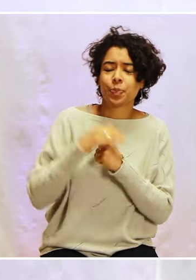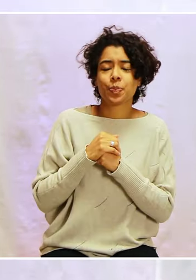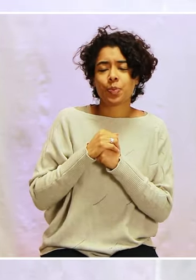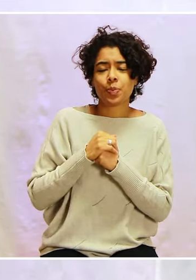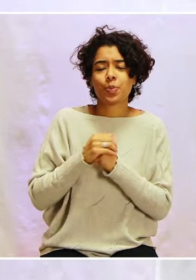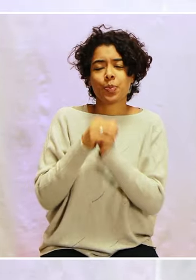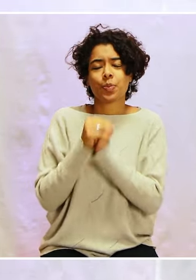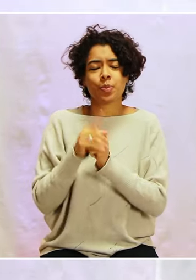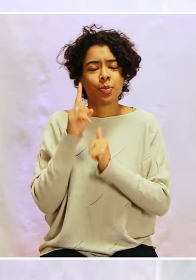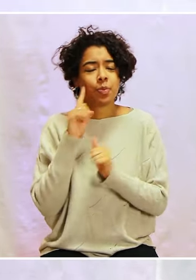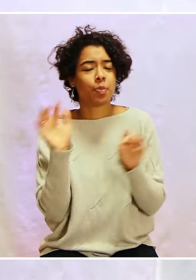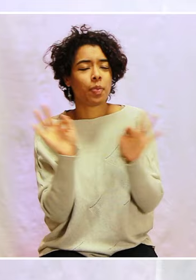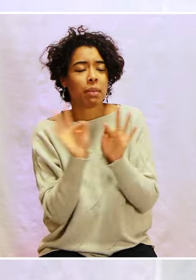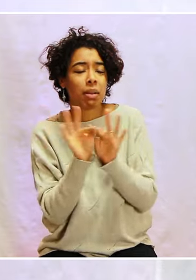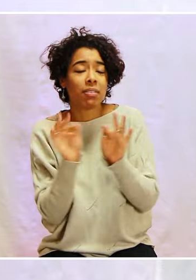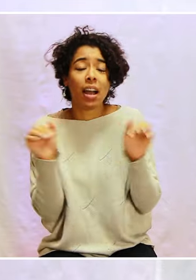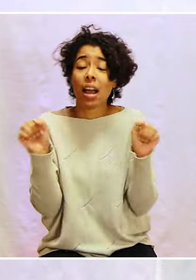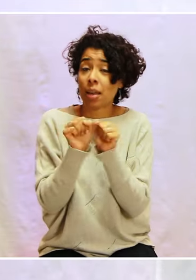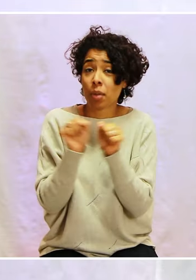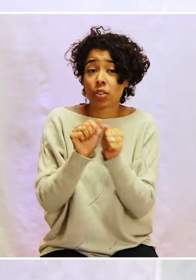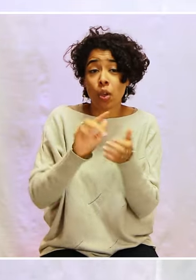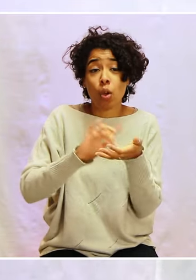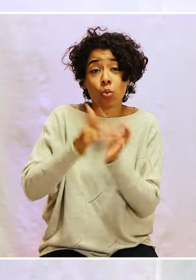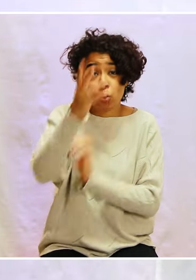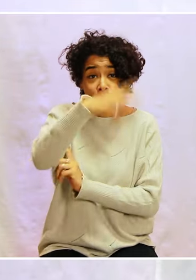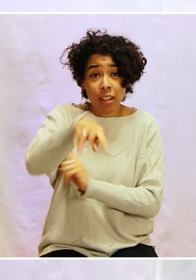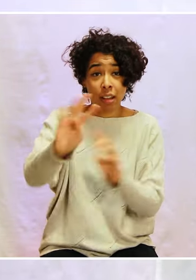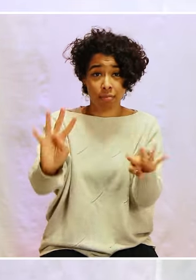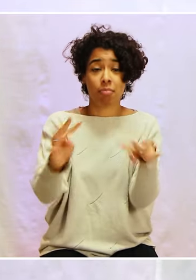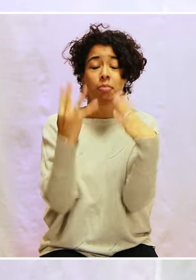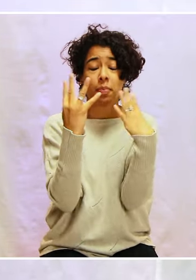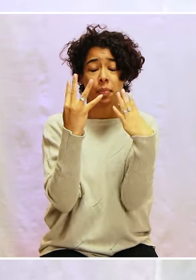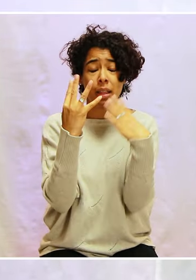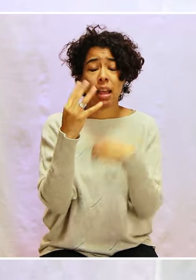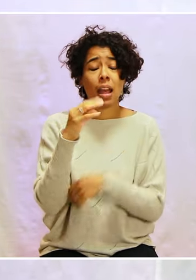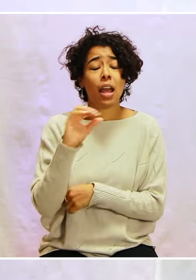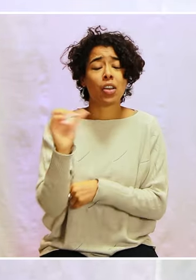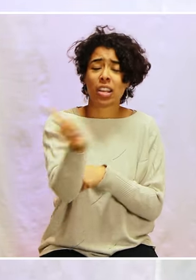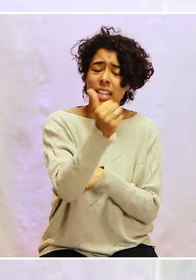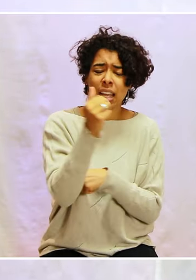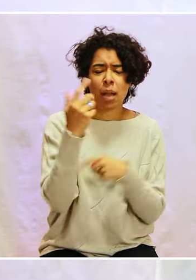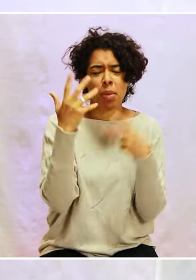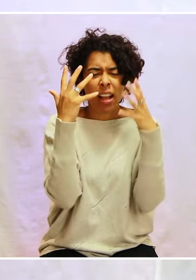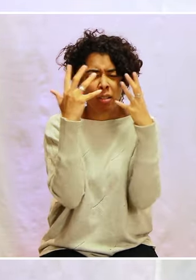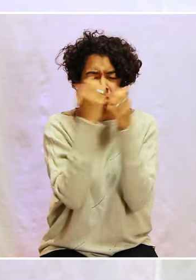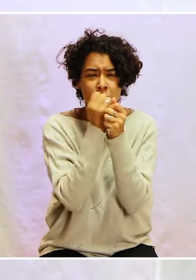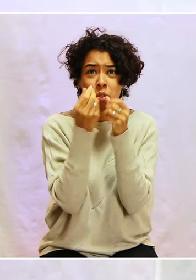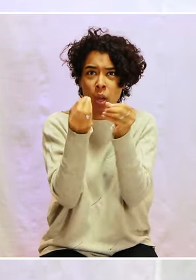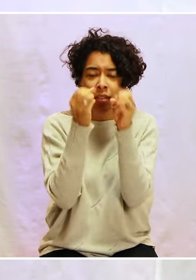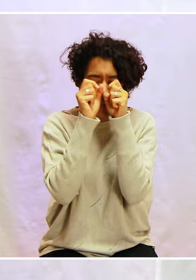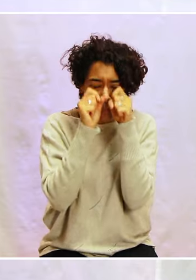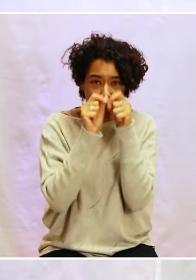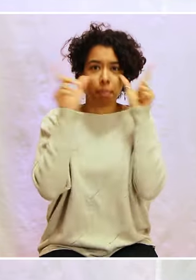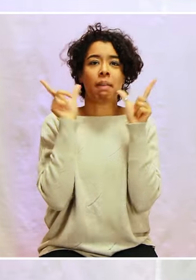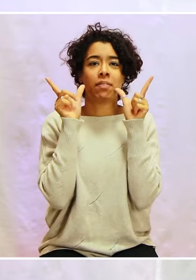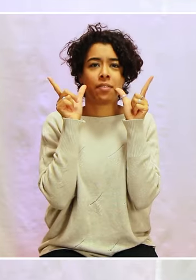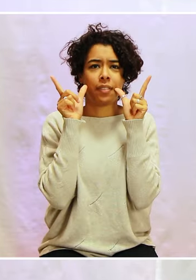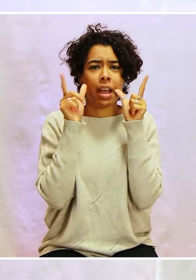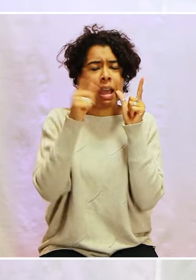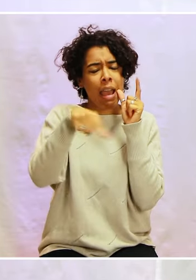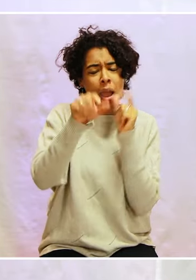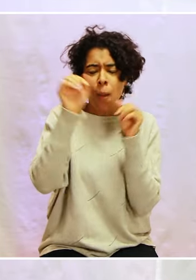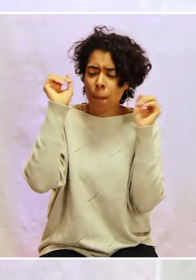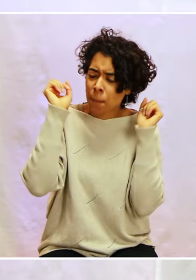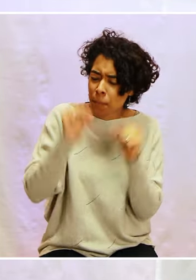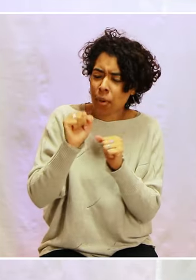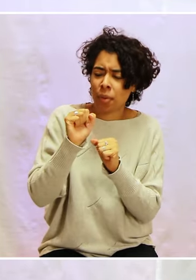pour mes frères pour mes sœurs pour ceux qui écoutent aujourd'hui seigneur je te prie pour que leurs yeux qui sont peut-être enténébré soi libéré et que Seigneur ils puisse